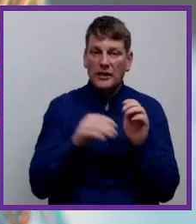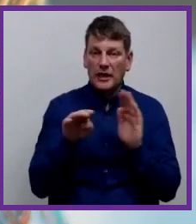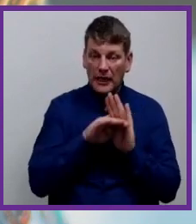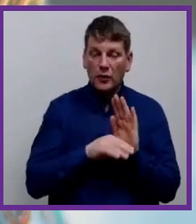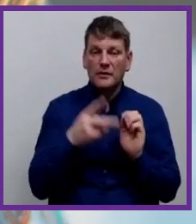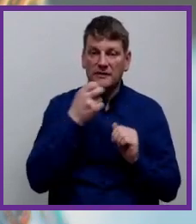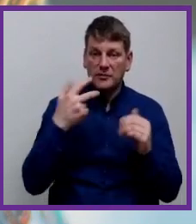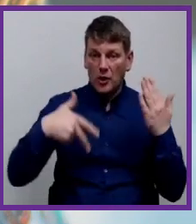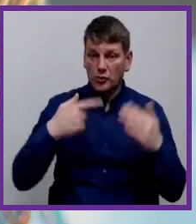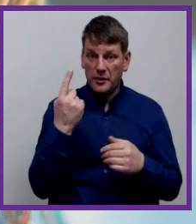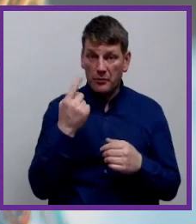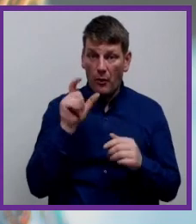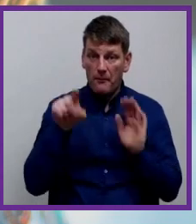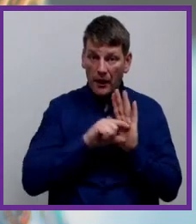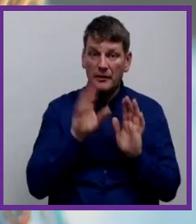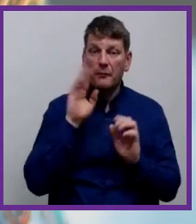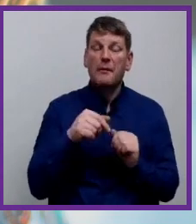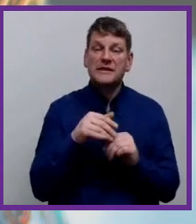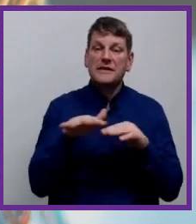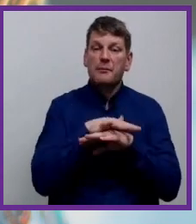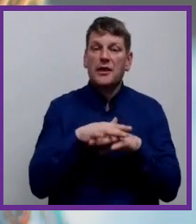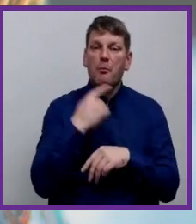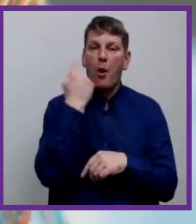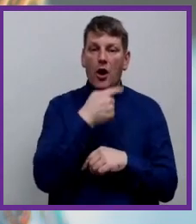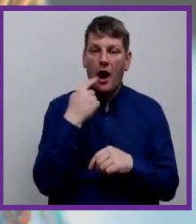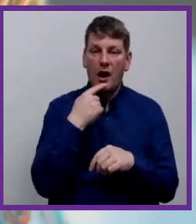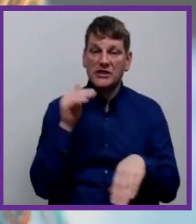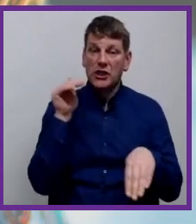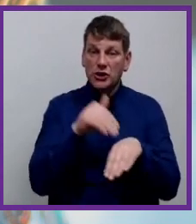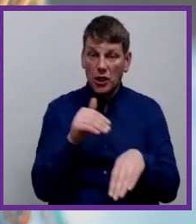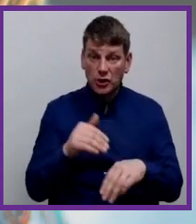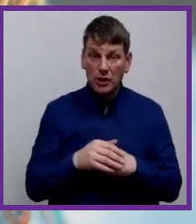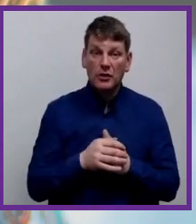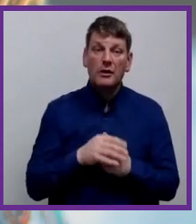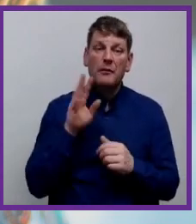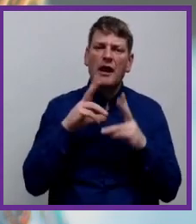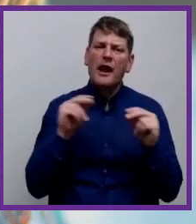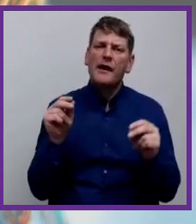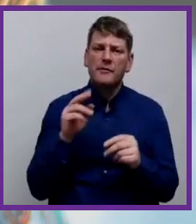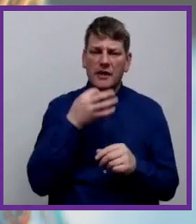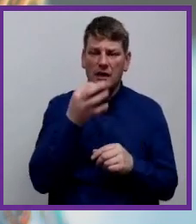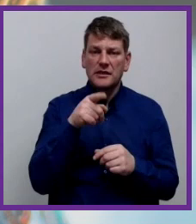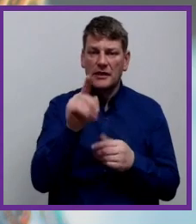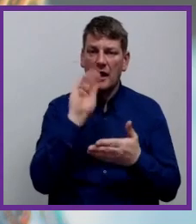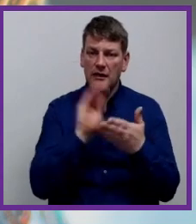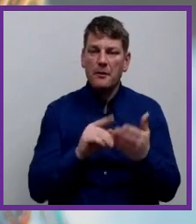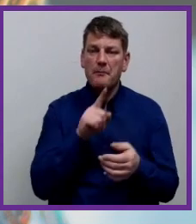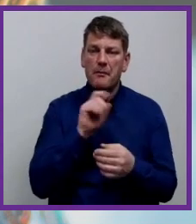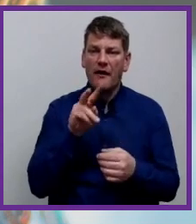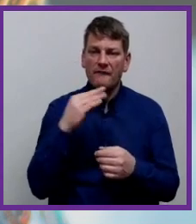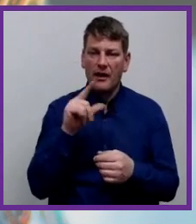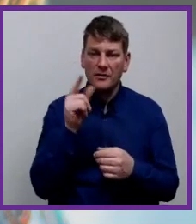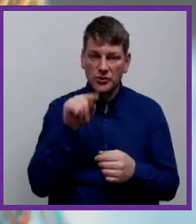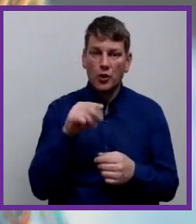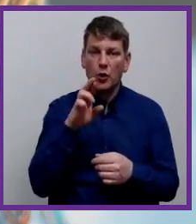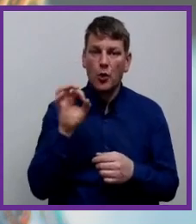Pantu par sabiedrības morālas aizskaršanu. Un par laimi jāsaka tā, pašam rakstniekam Pāvilam Rozītim tas cēl